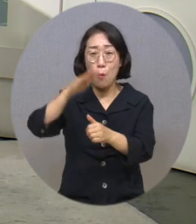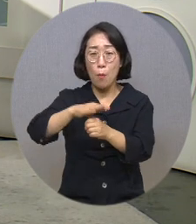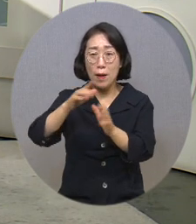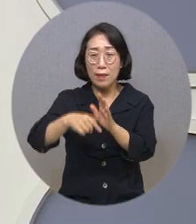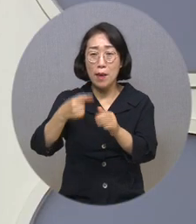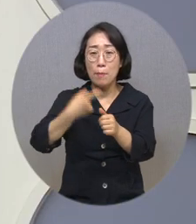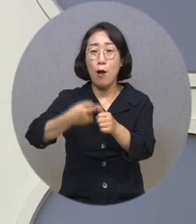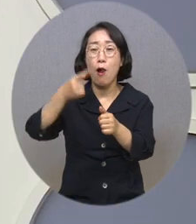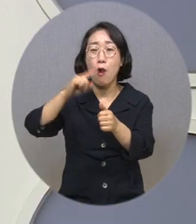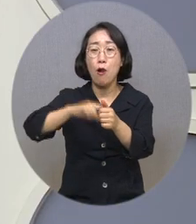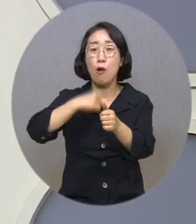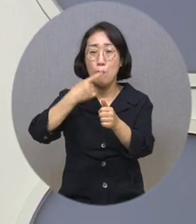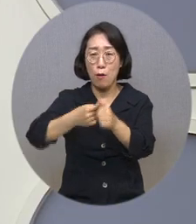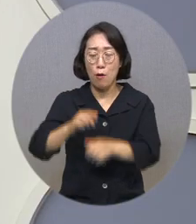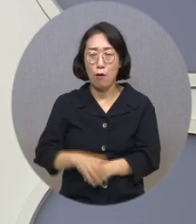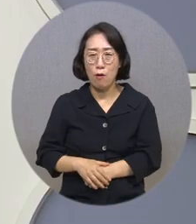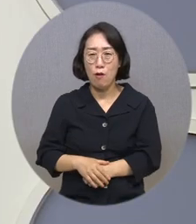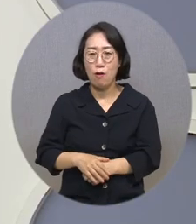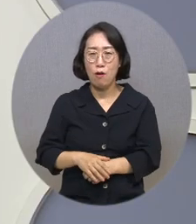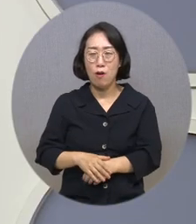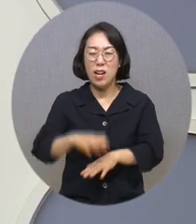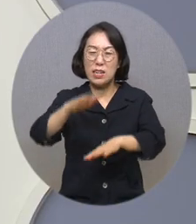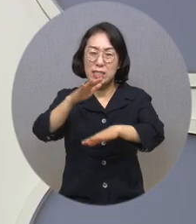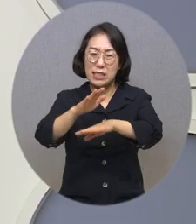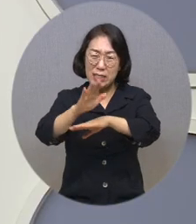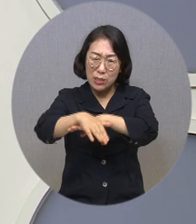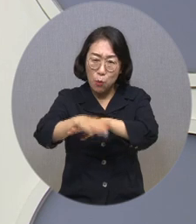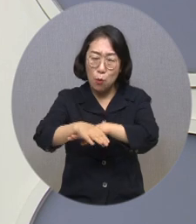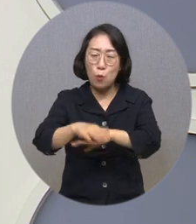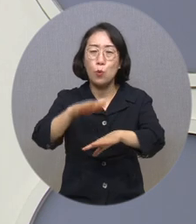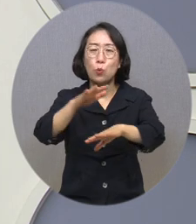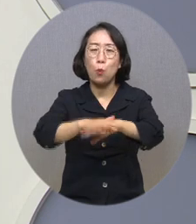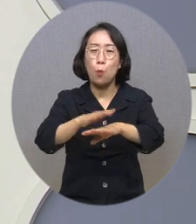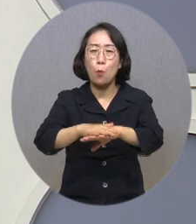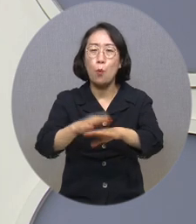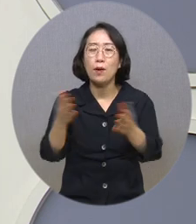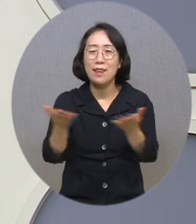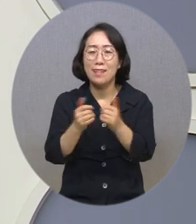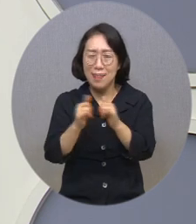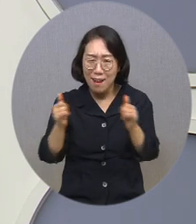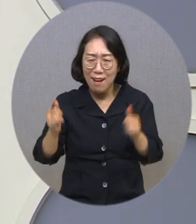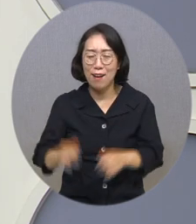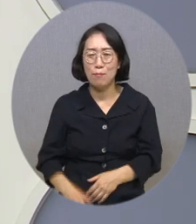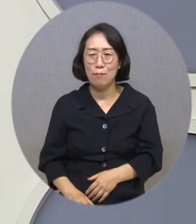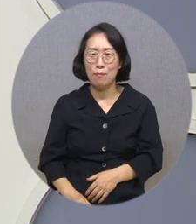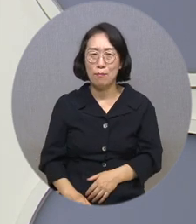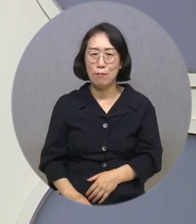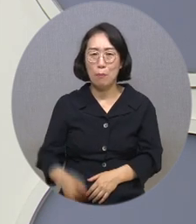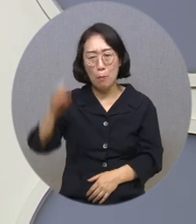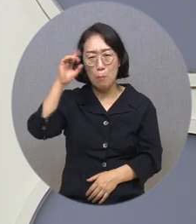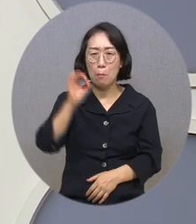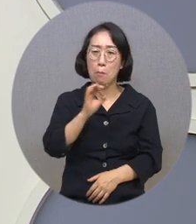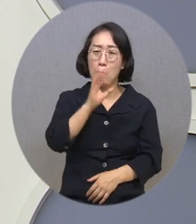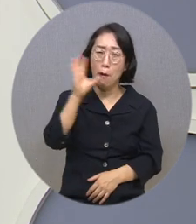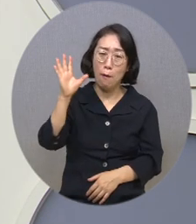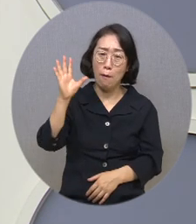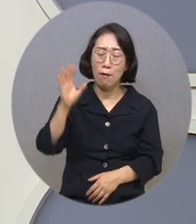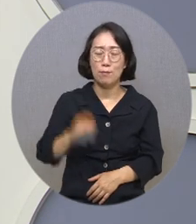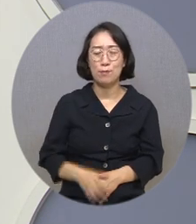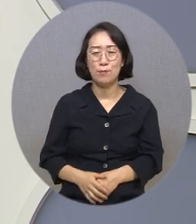뭐 시골농부, 꺼벙이 막 그랬거든요. 네. 사실은 별로. 그래서 그런 건지 어찌됐든 저한테는